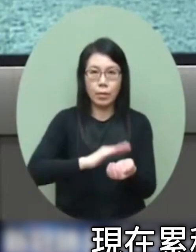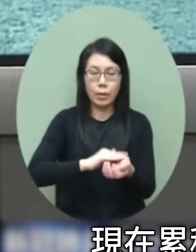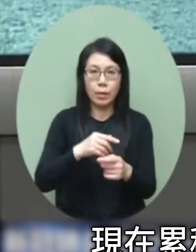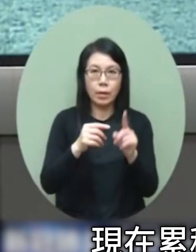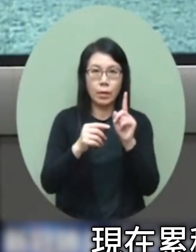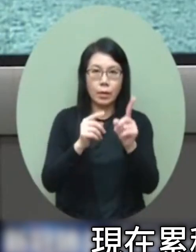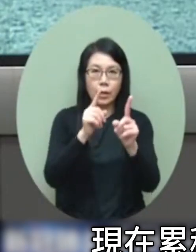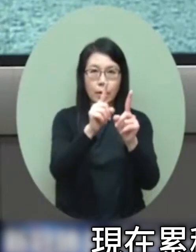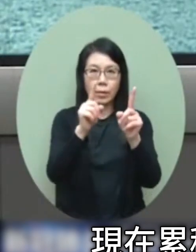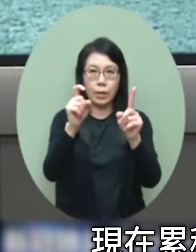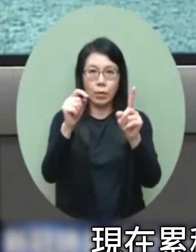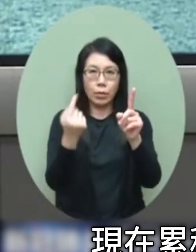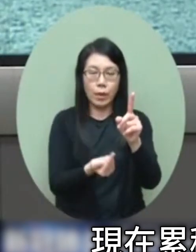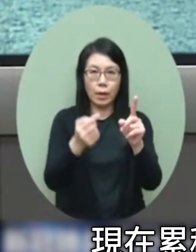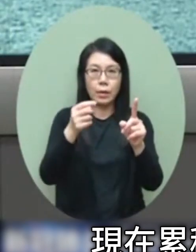有